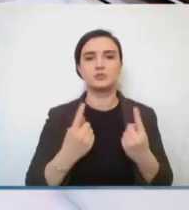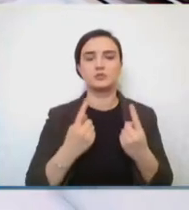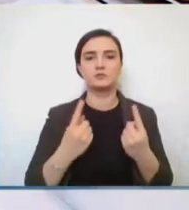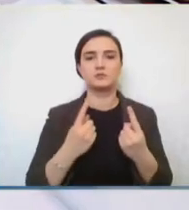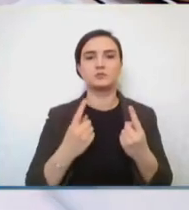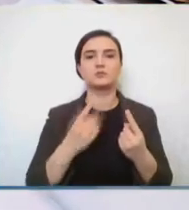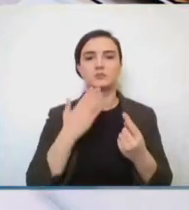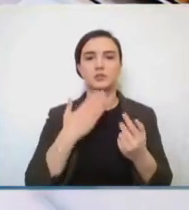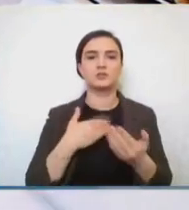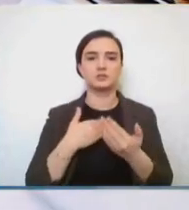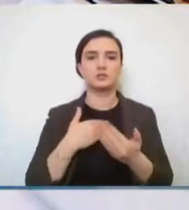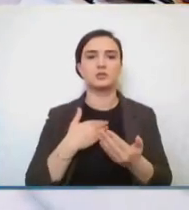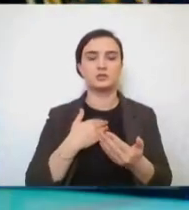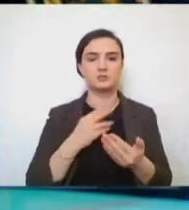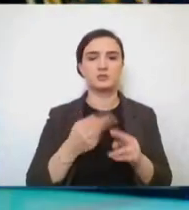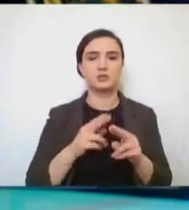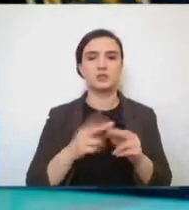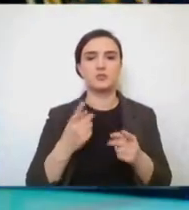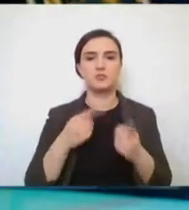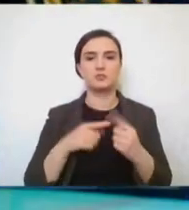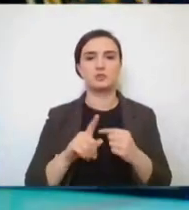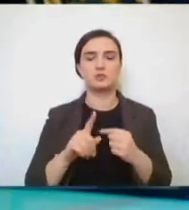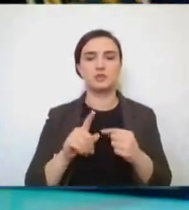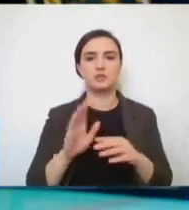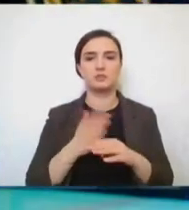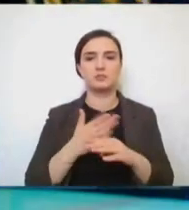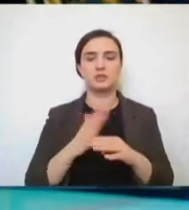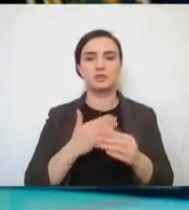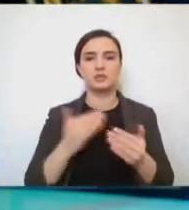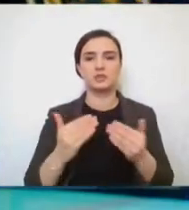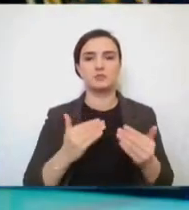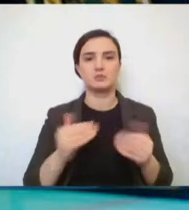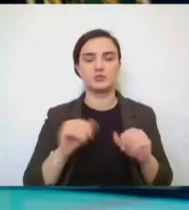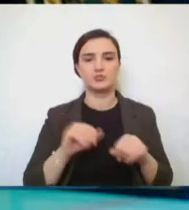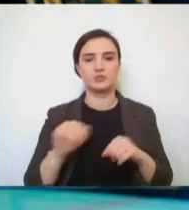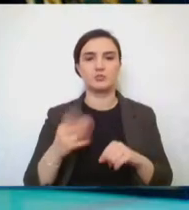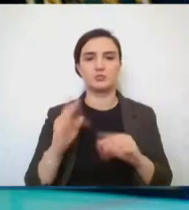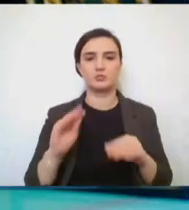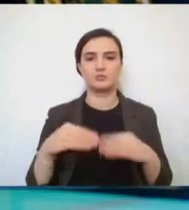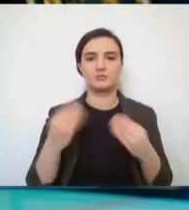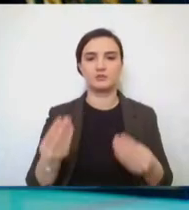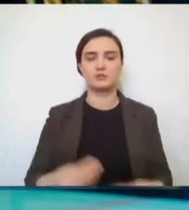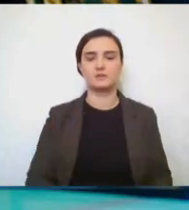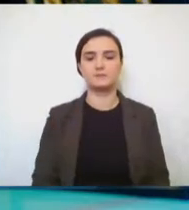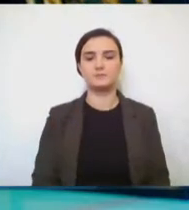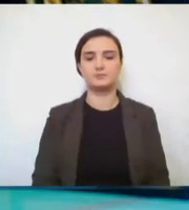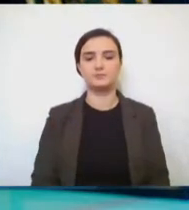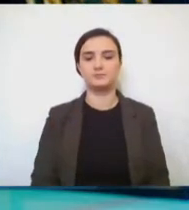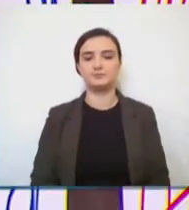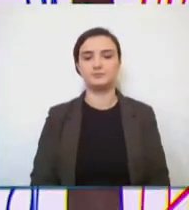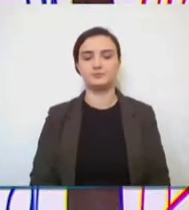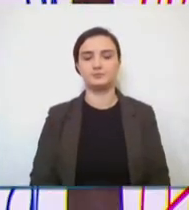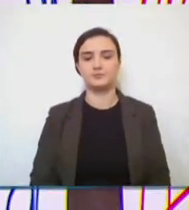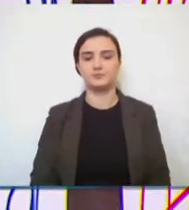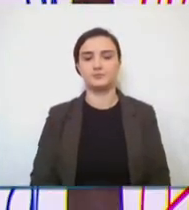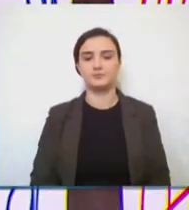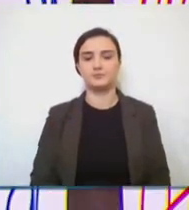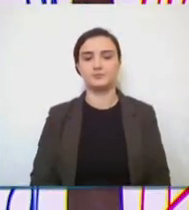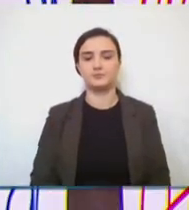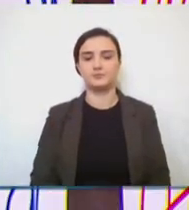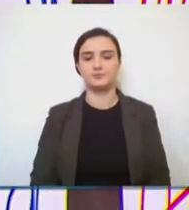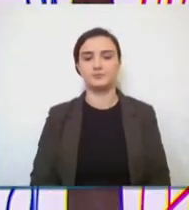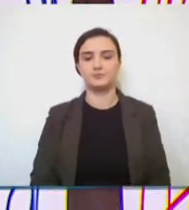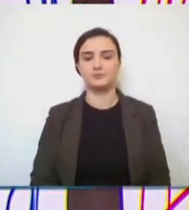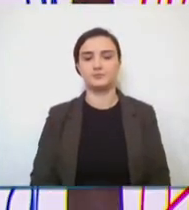ახასიათებს და აქედან გამომდინარე დიფერენცირების საშუალება უნდა მივცეთ ექიმებს. და რაც თავარია, მე არ მინდა რომ აყურებელმა